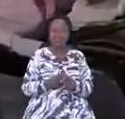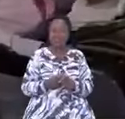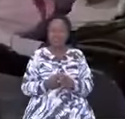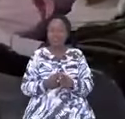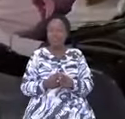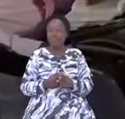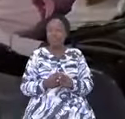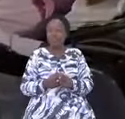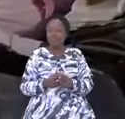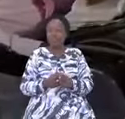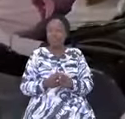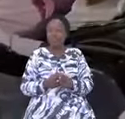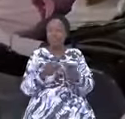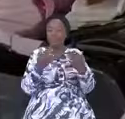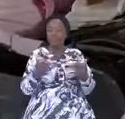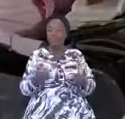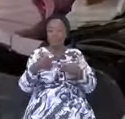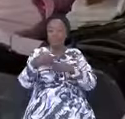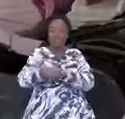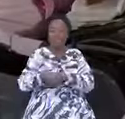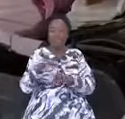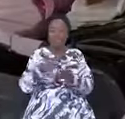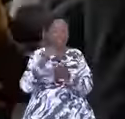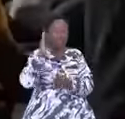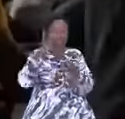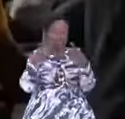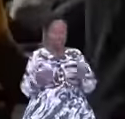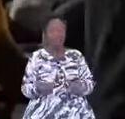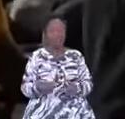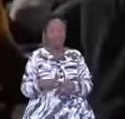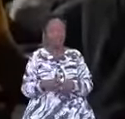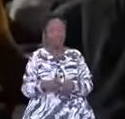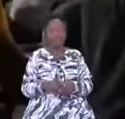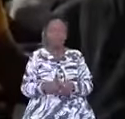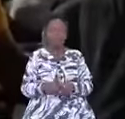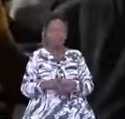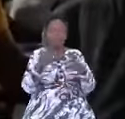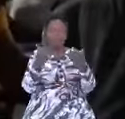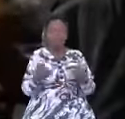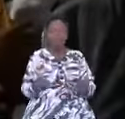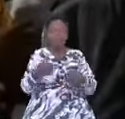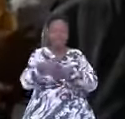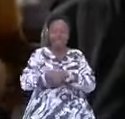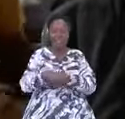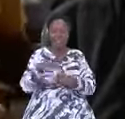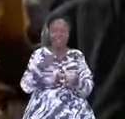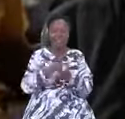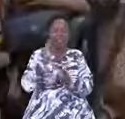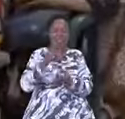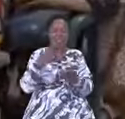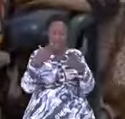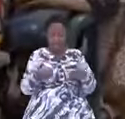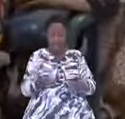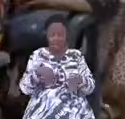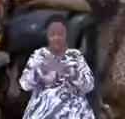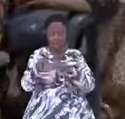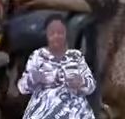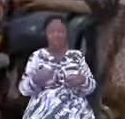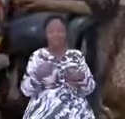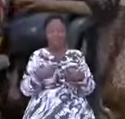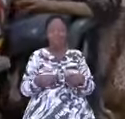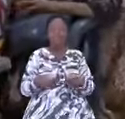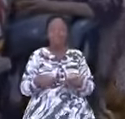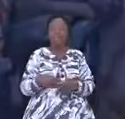soir ça va t'arriver ce soir ça va s'accomplir ce soir le seigneur